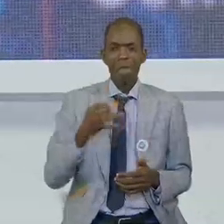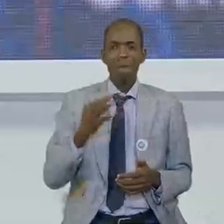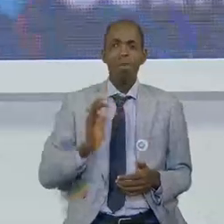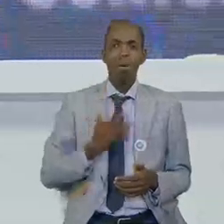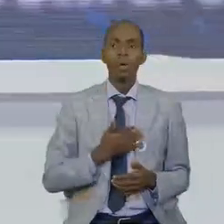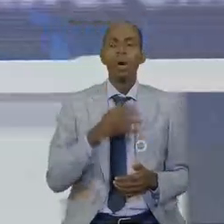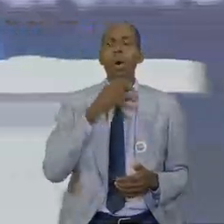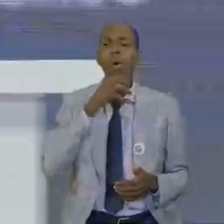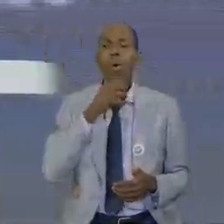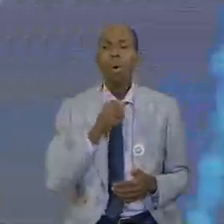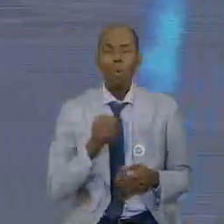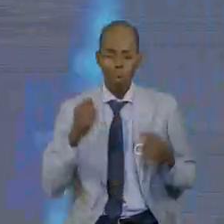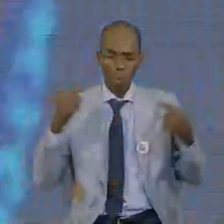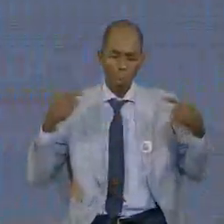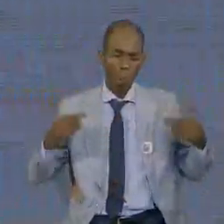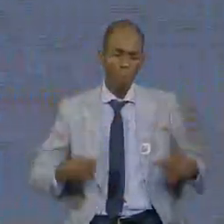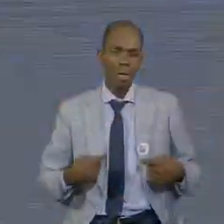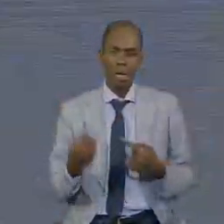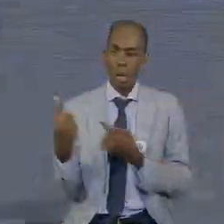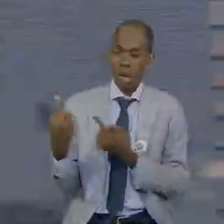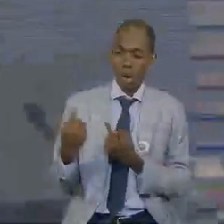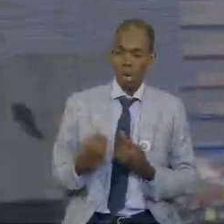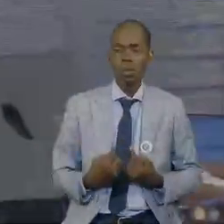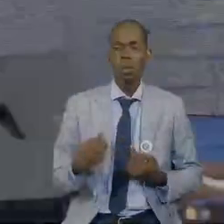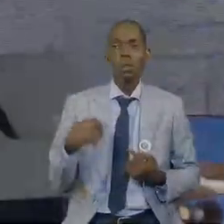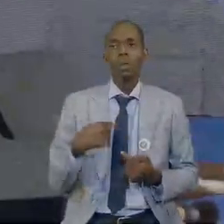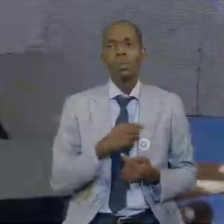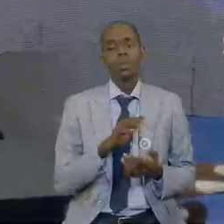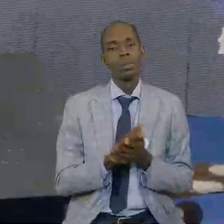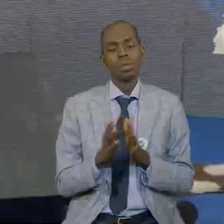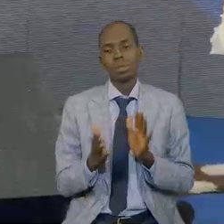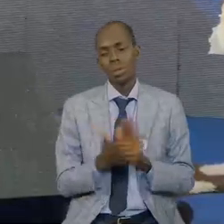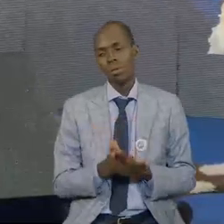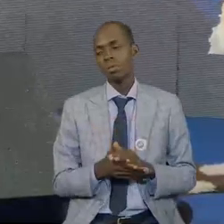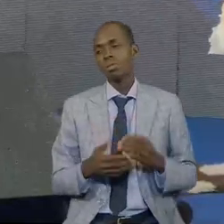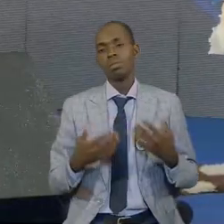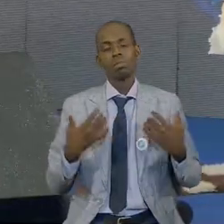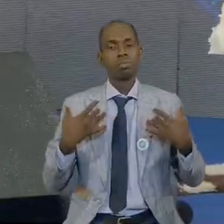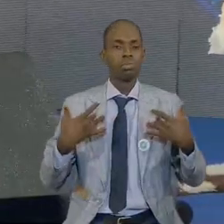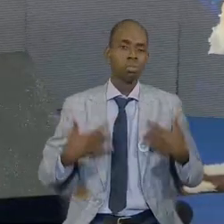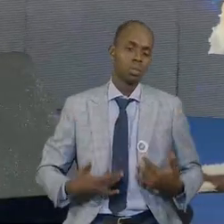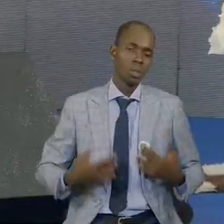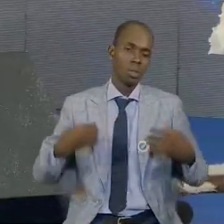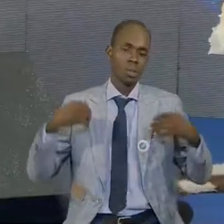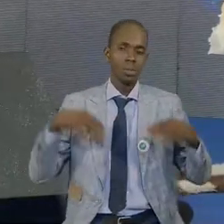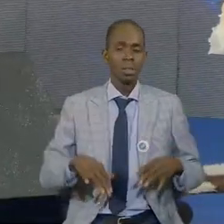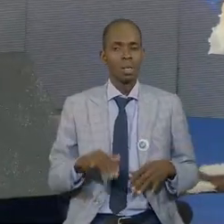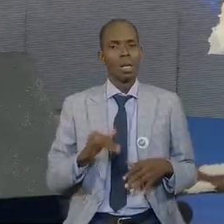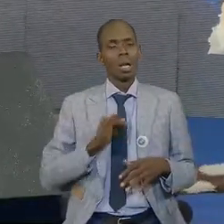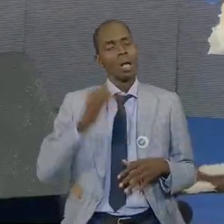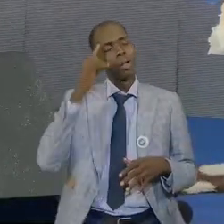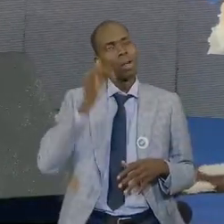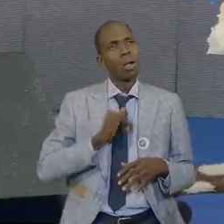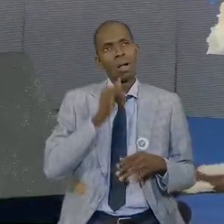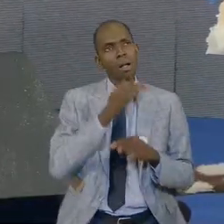coming up, we are discouraged. We say, okay, I'm still like I was. No, you're not like you were. It's the